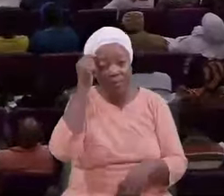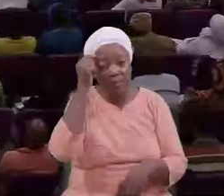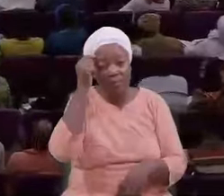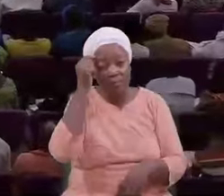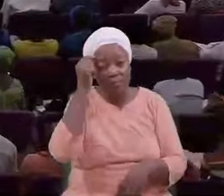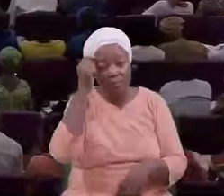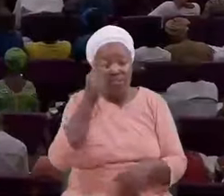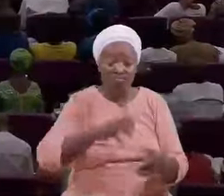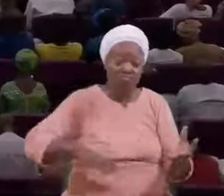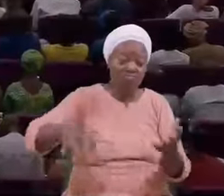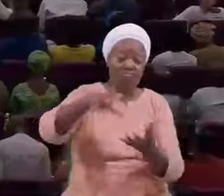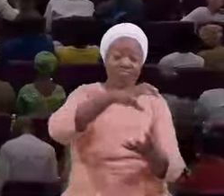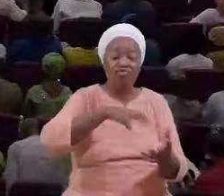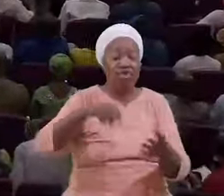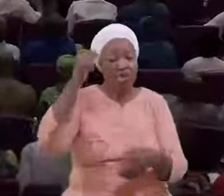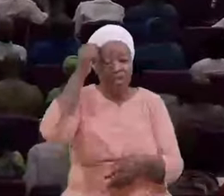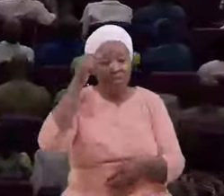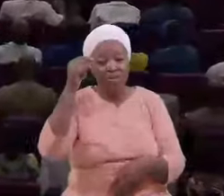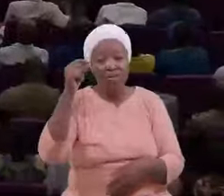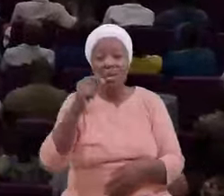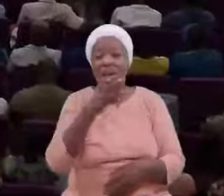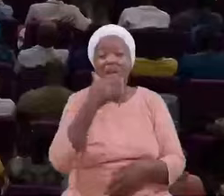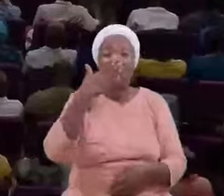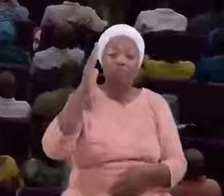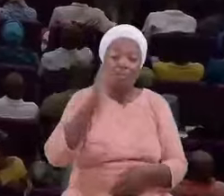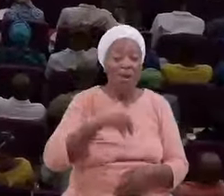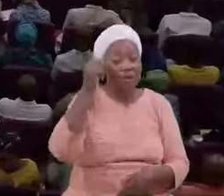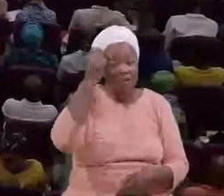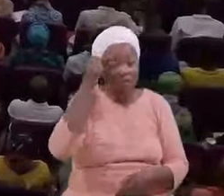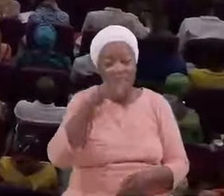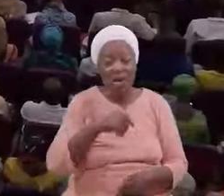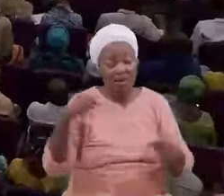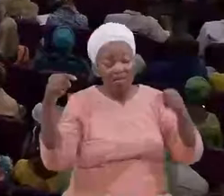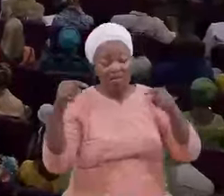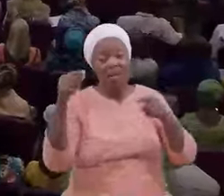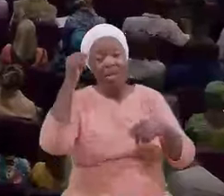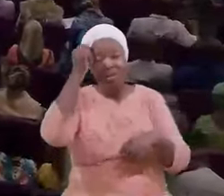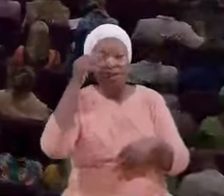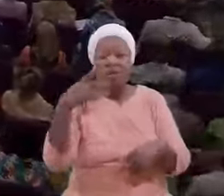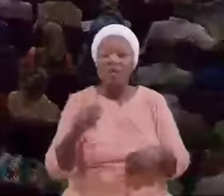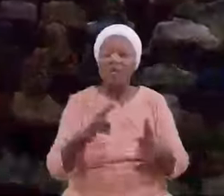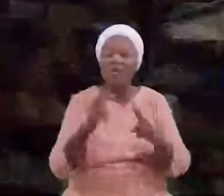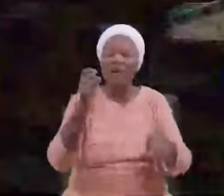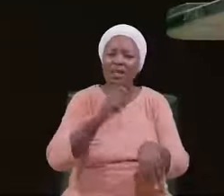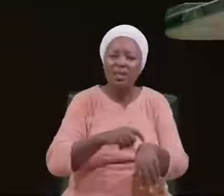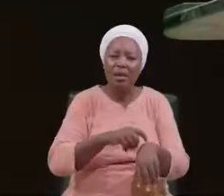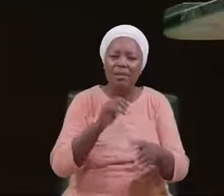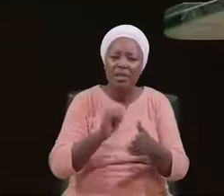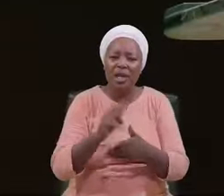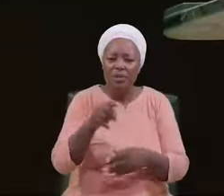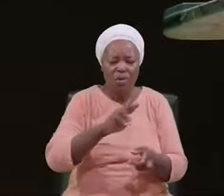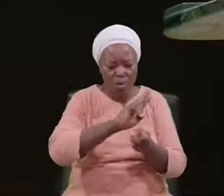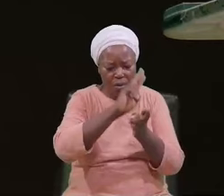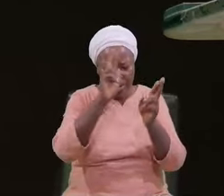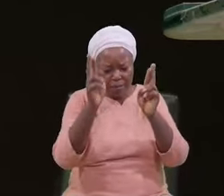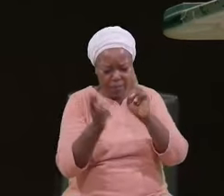des pensées déstabilisantes, des pensées contradictoires, dès que vous vous repentez